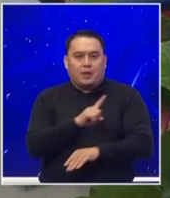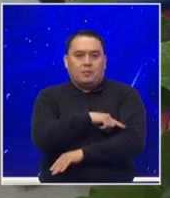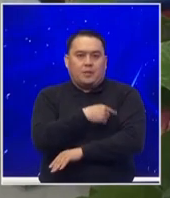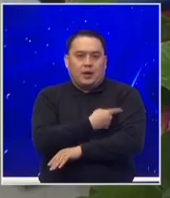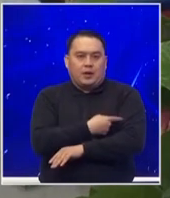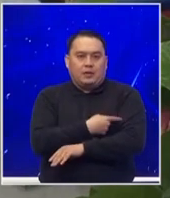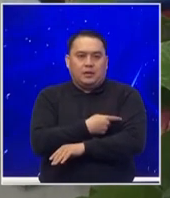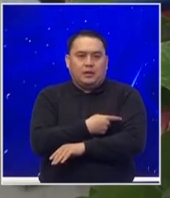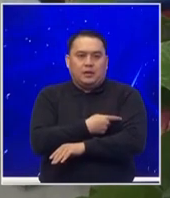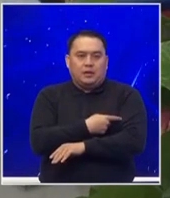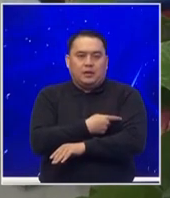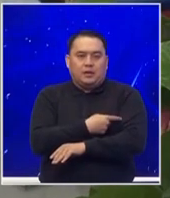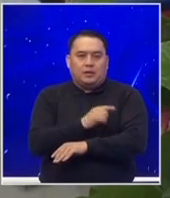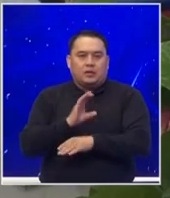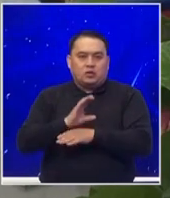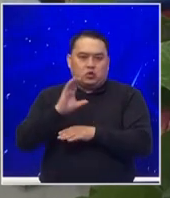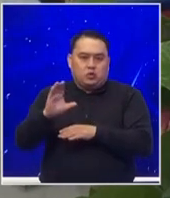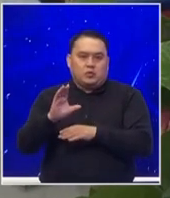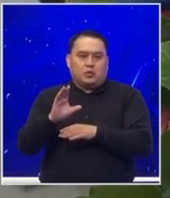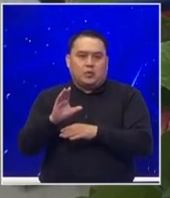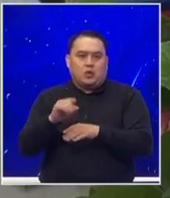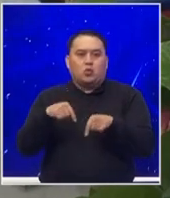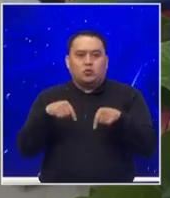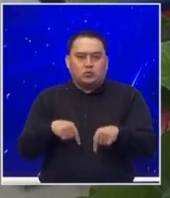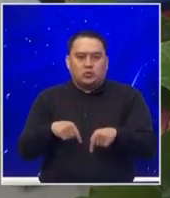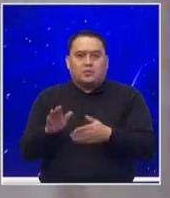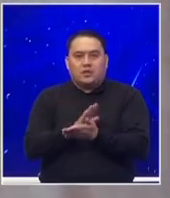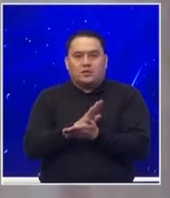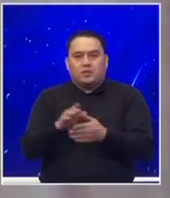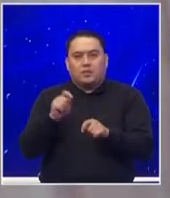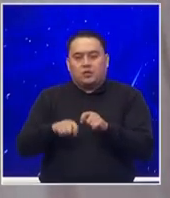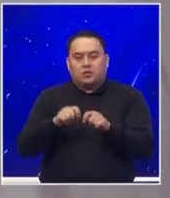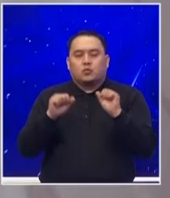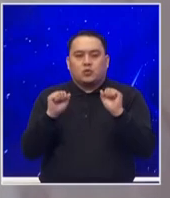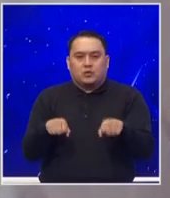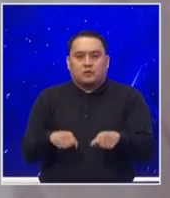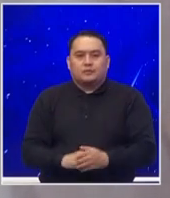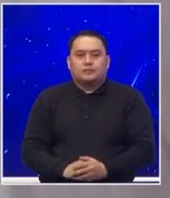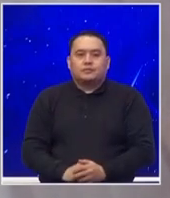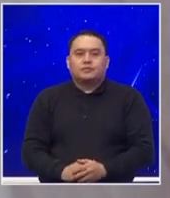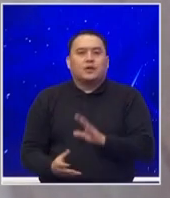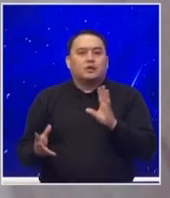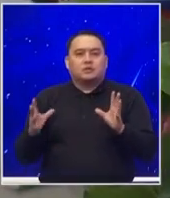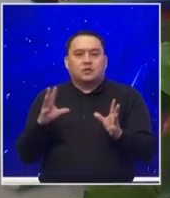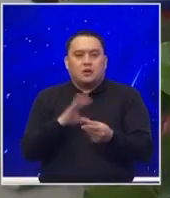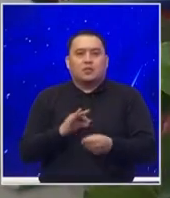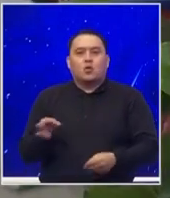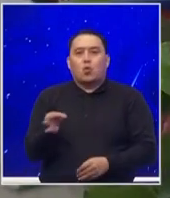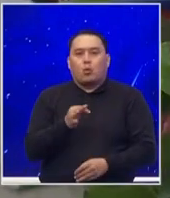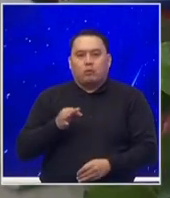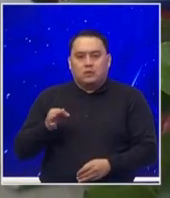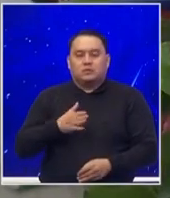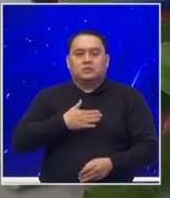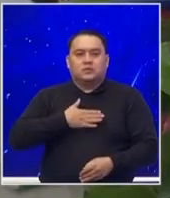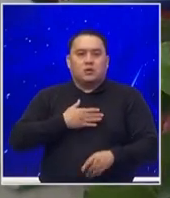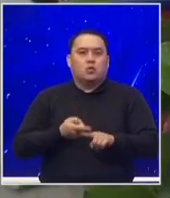Поликлиникадан, емханалардан жолдама алып, осырде тегін өтуге болады. Жалпы область бойынша бізде